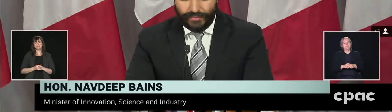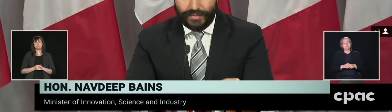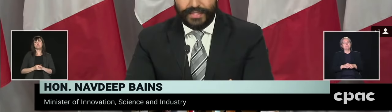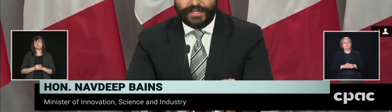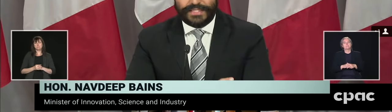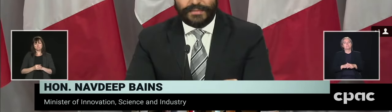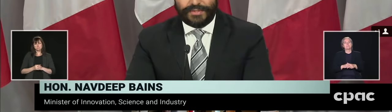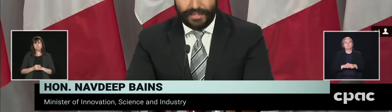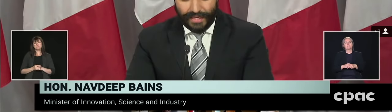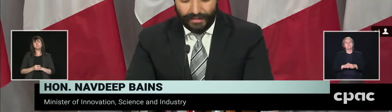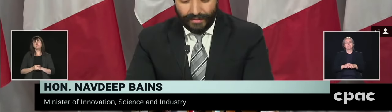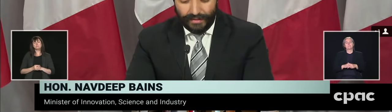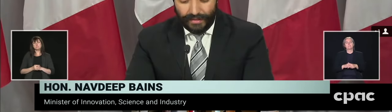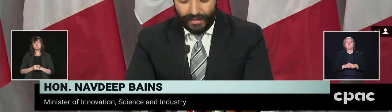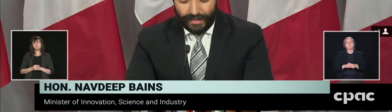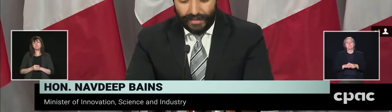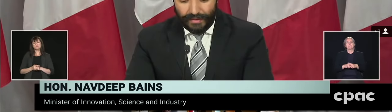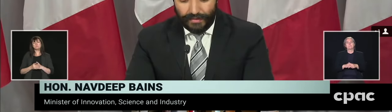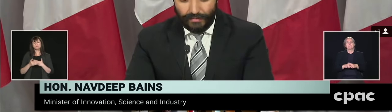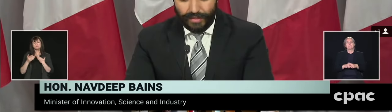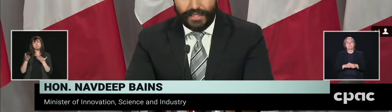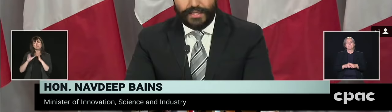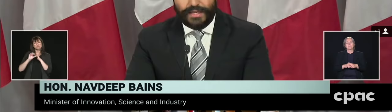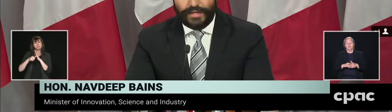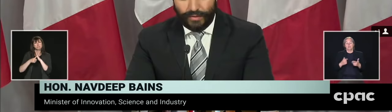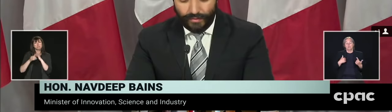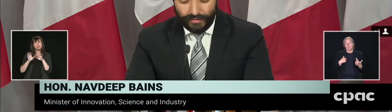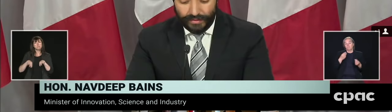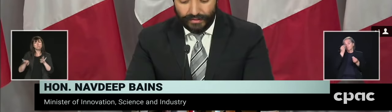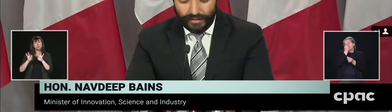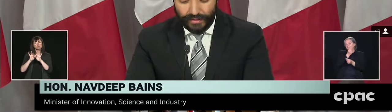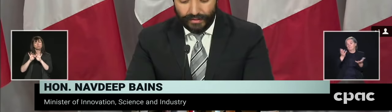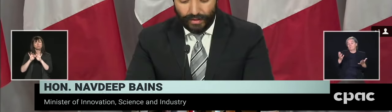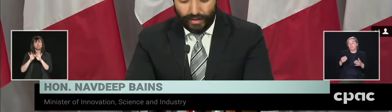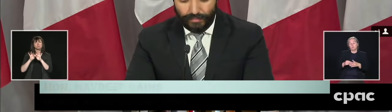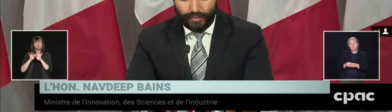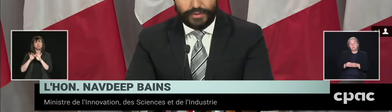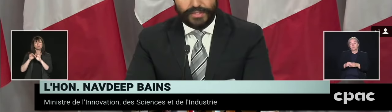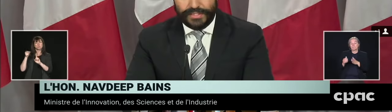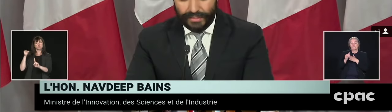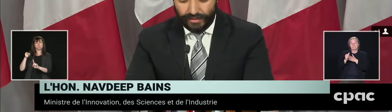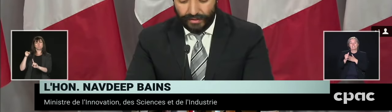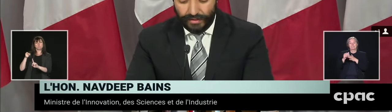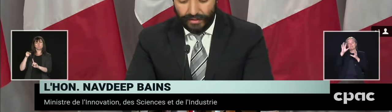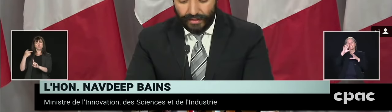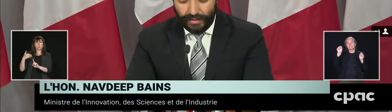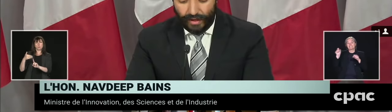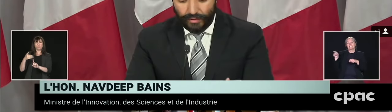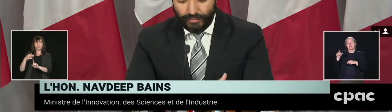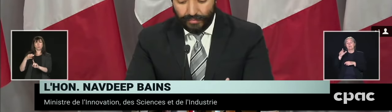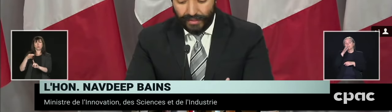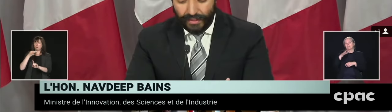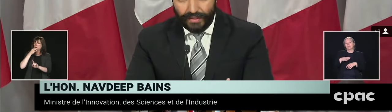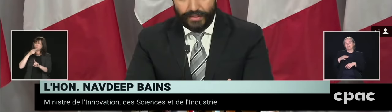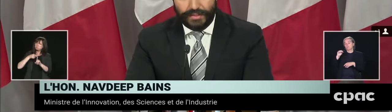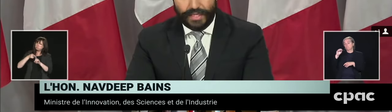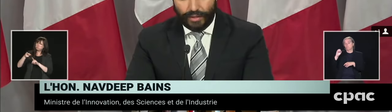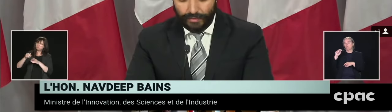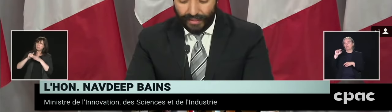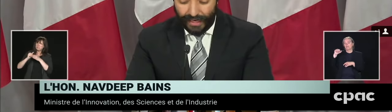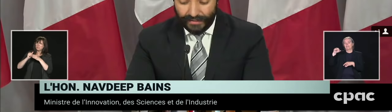leader exceptionnel. Monique, elle est dans plusieurs secteurs, automobile,